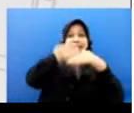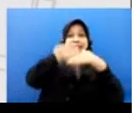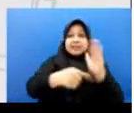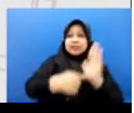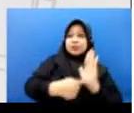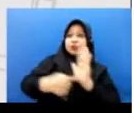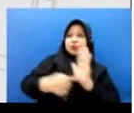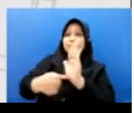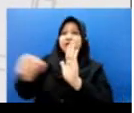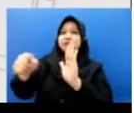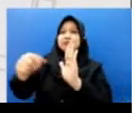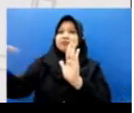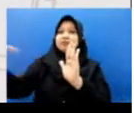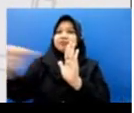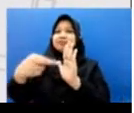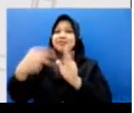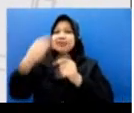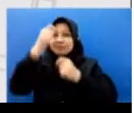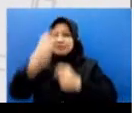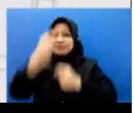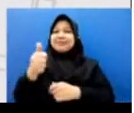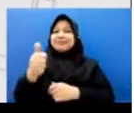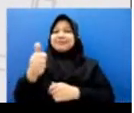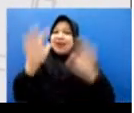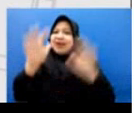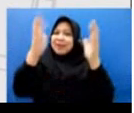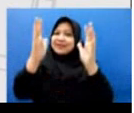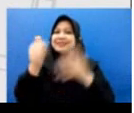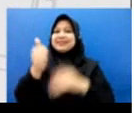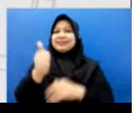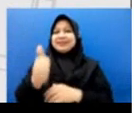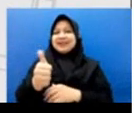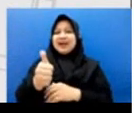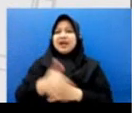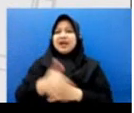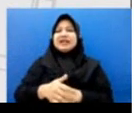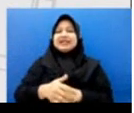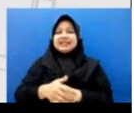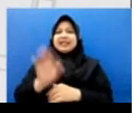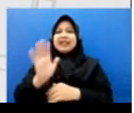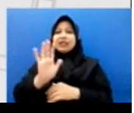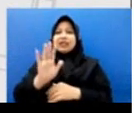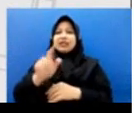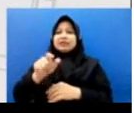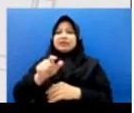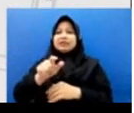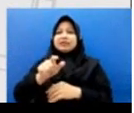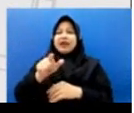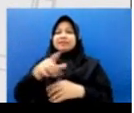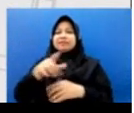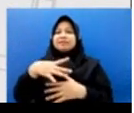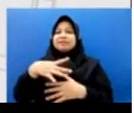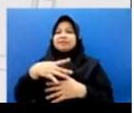terbawa-bawa dengan pengguna-pengguna internet yang cenderung gegabah di dalam menggunakan fasilitas internet.